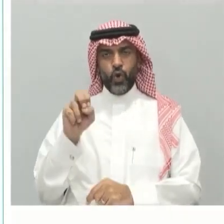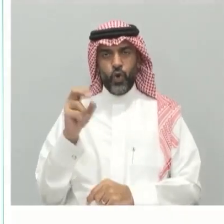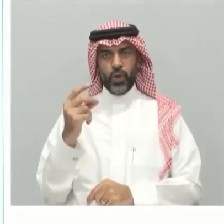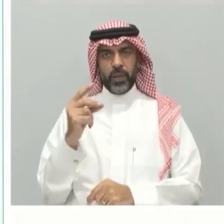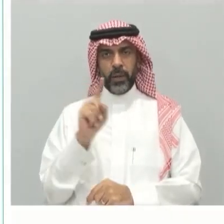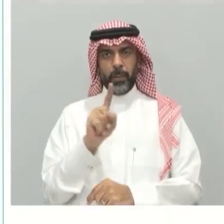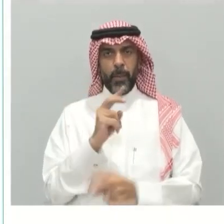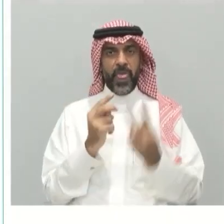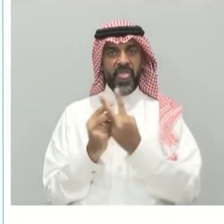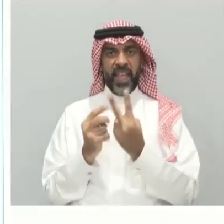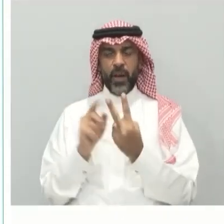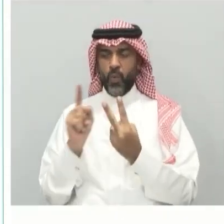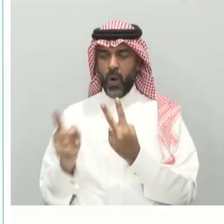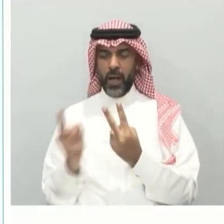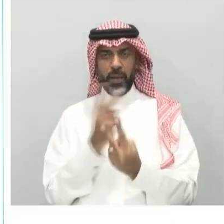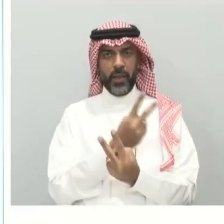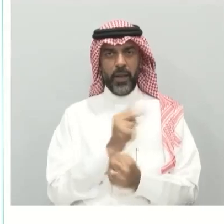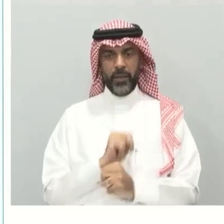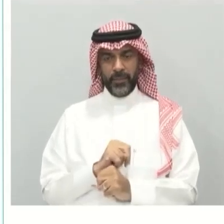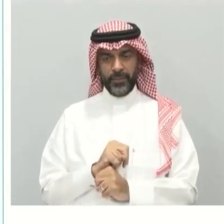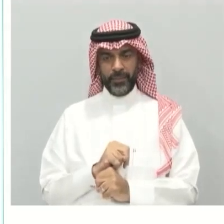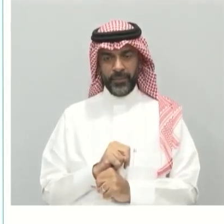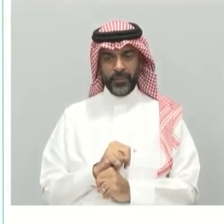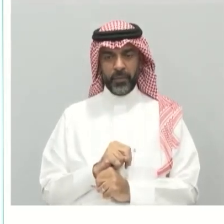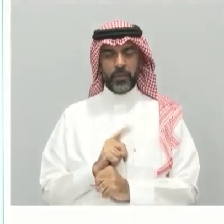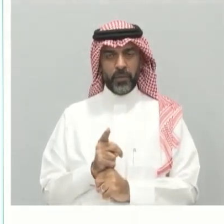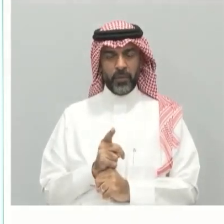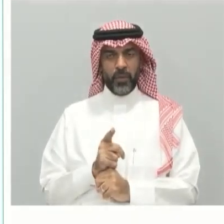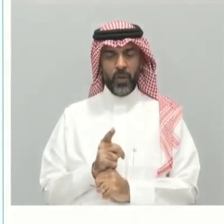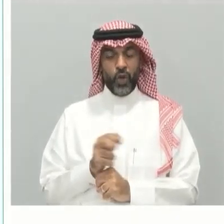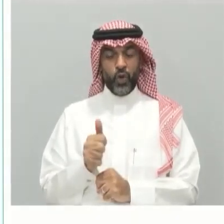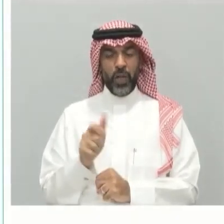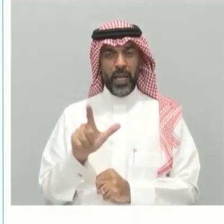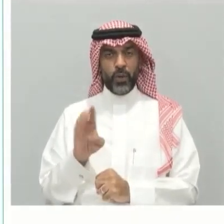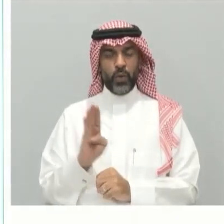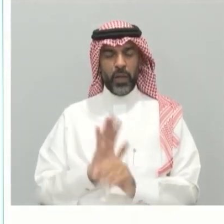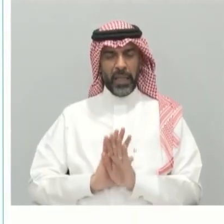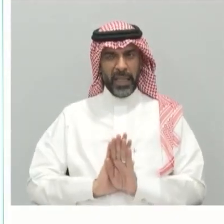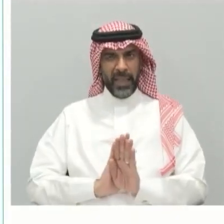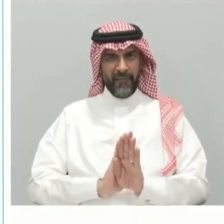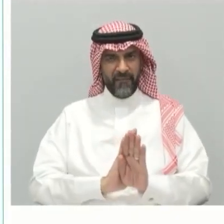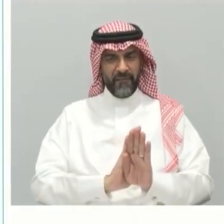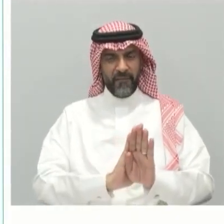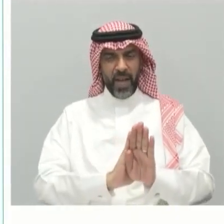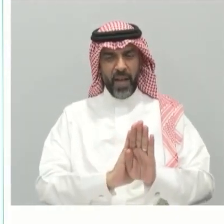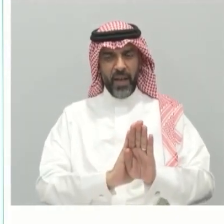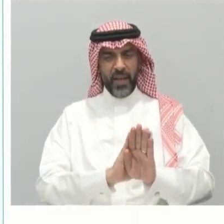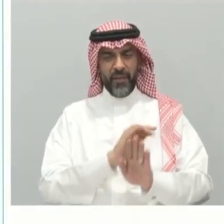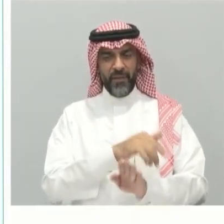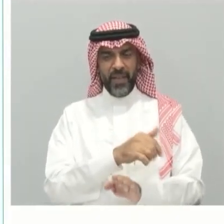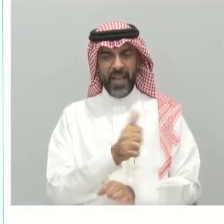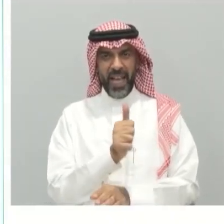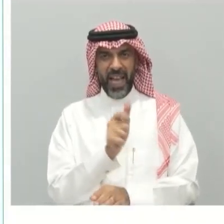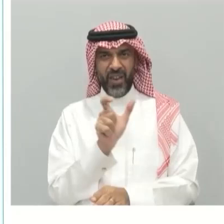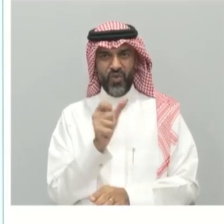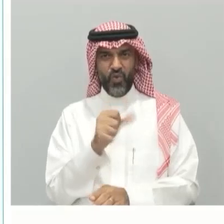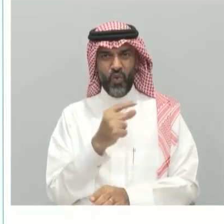هذا والقطب هذا حيث تدفع الالكترونات المتكونه عند الانود اللي